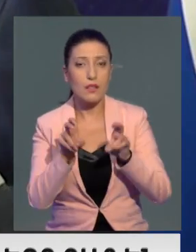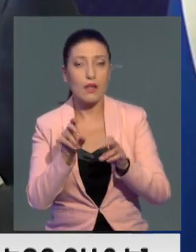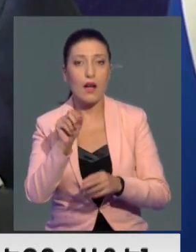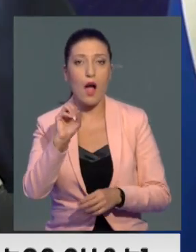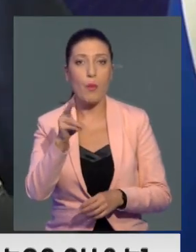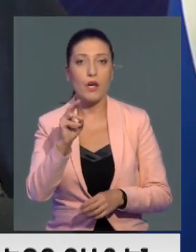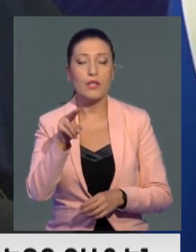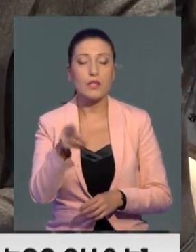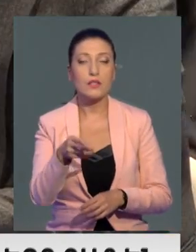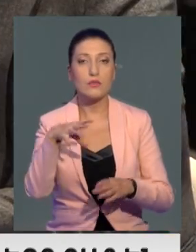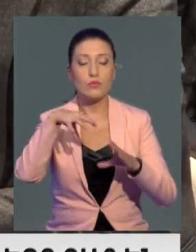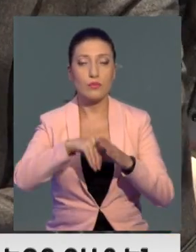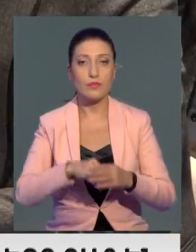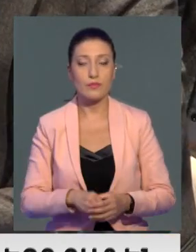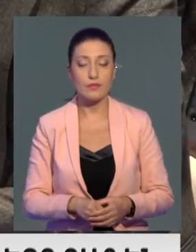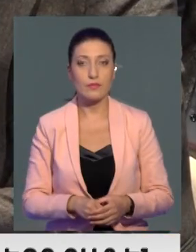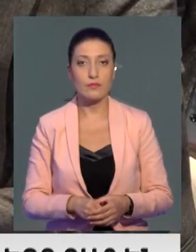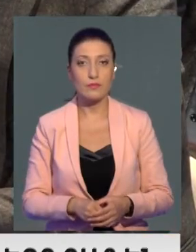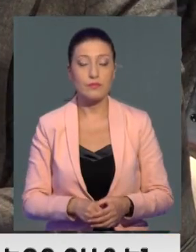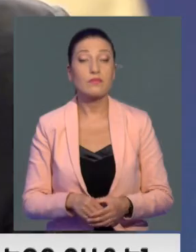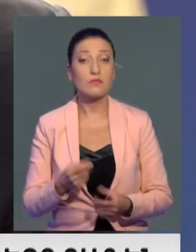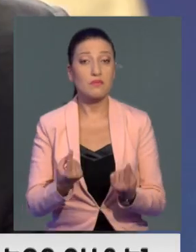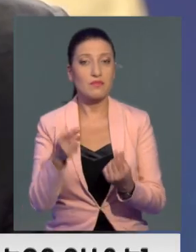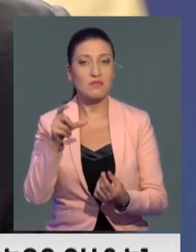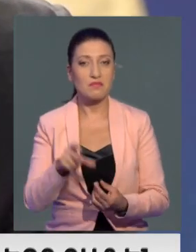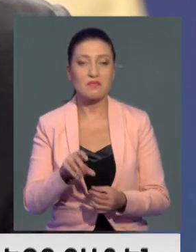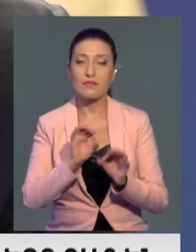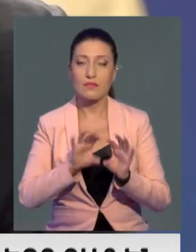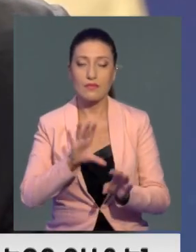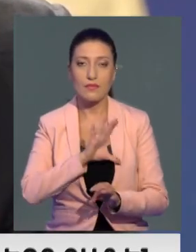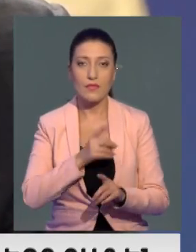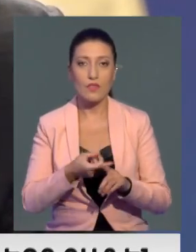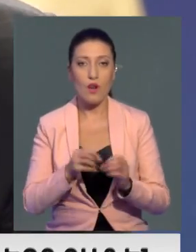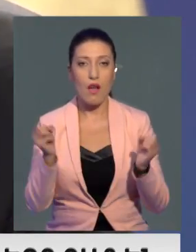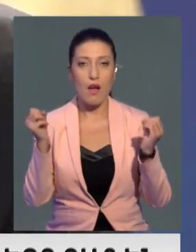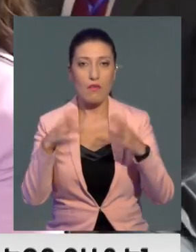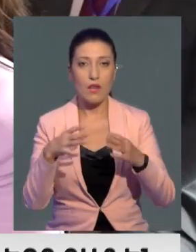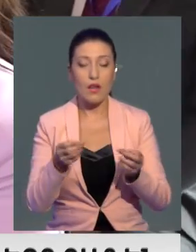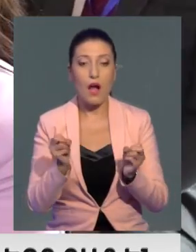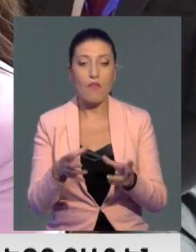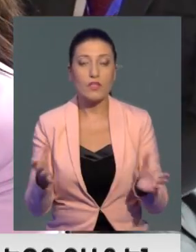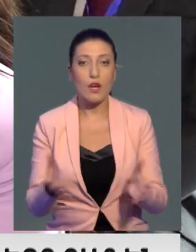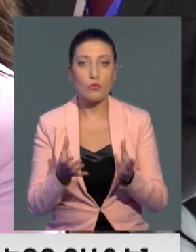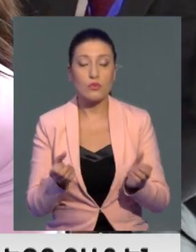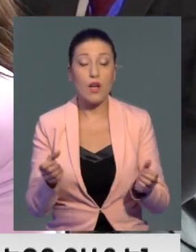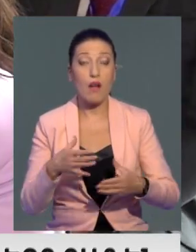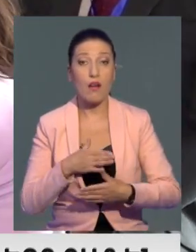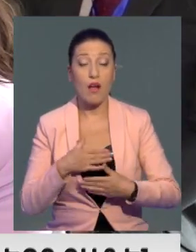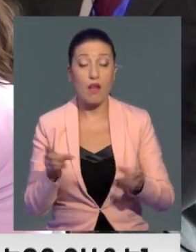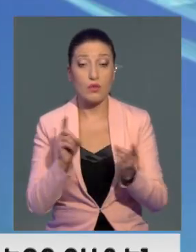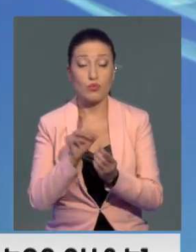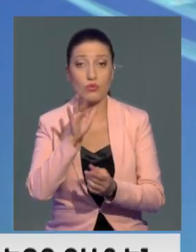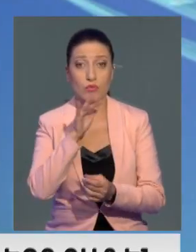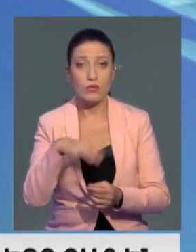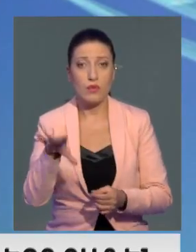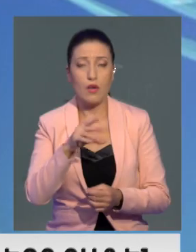ՀԱՊԿ-ում։ Իհարկե պաշտոնյան չմոռացավ շեշտել, որ հավաքական անվտանգության պայմանագրի կազմակերպությունում որոշումներն ընդունվում